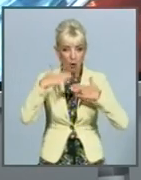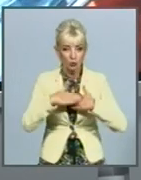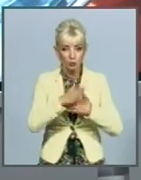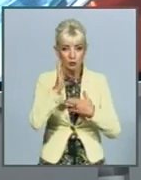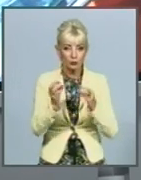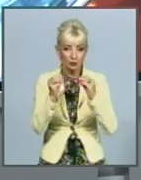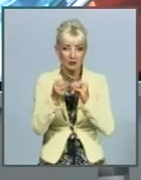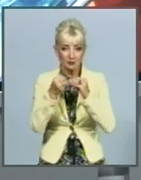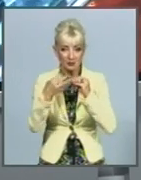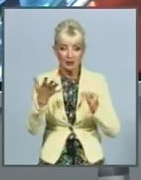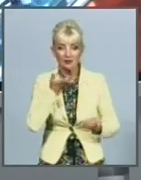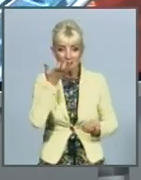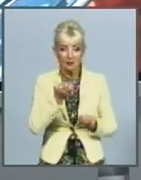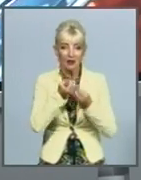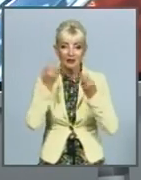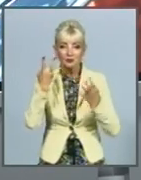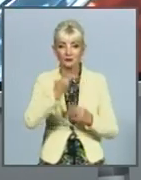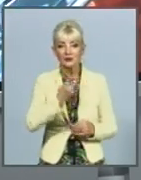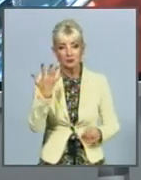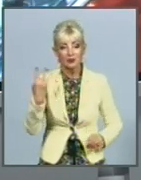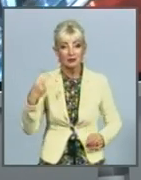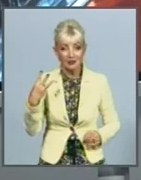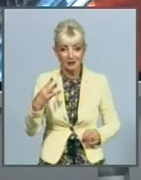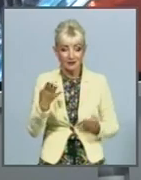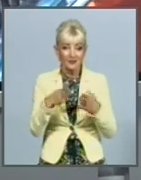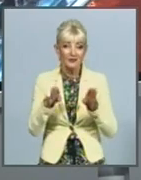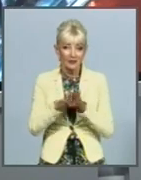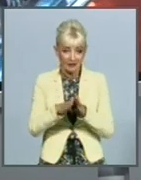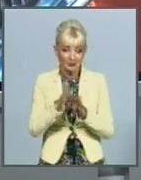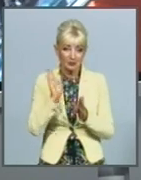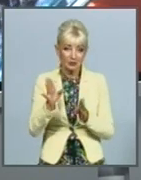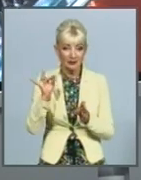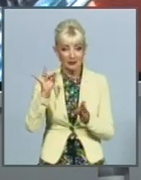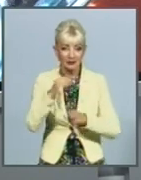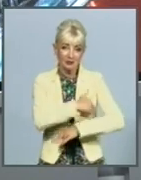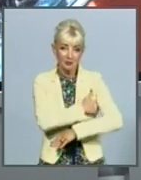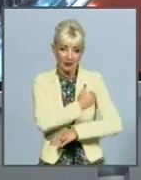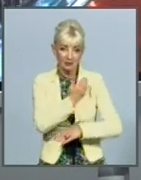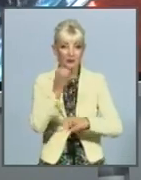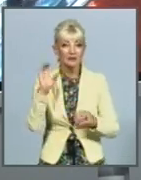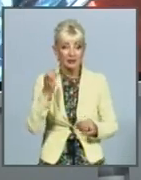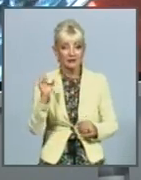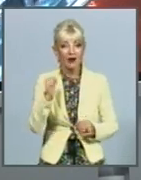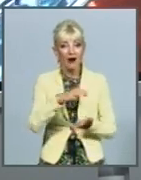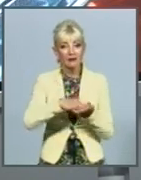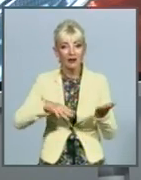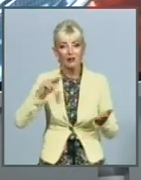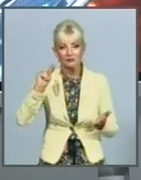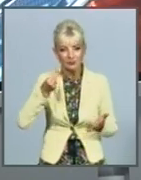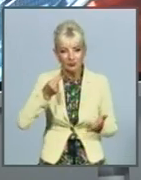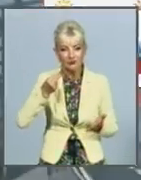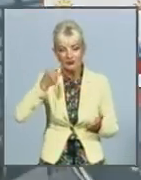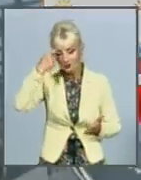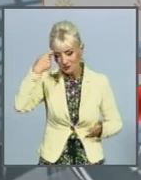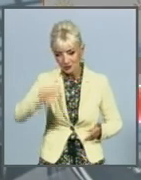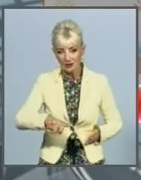очікується 10-15 тепла, а вдень 25-30. У таких же межах коливатиметься температура і у середу, а от далі вже спекотніше.